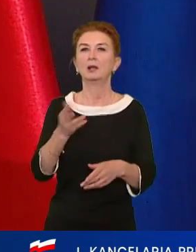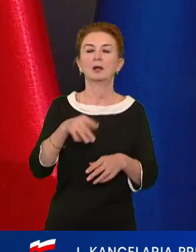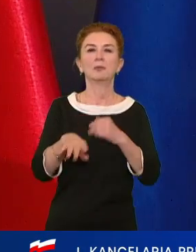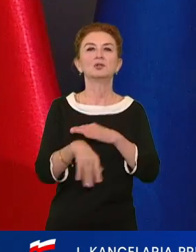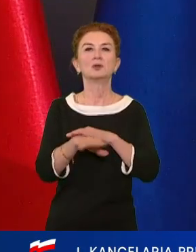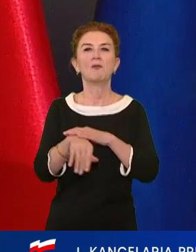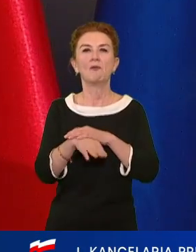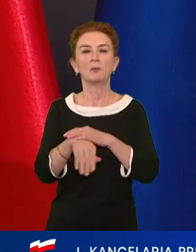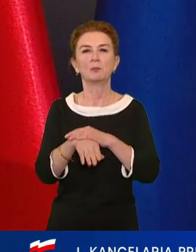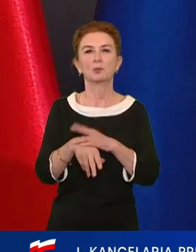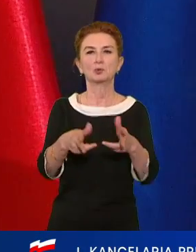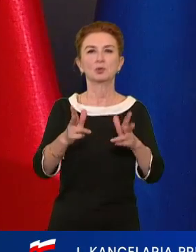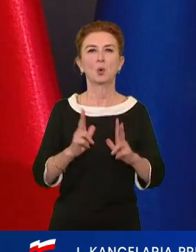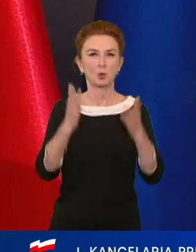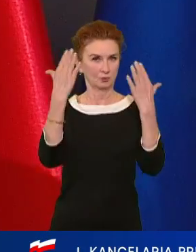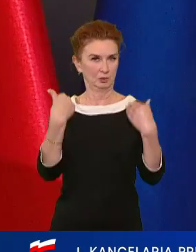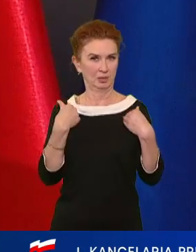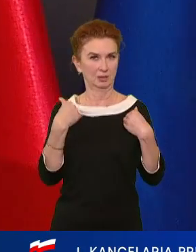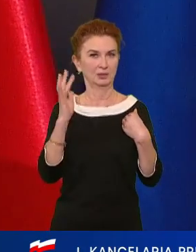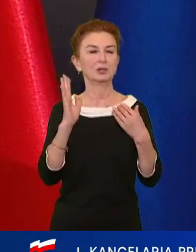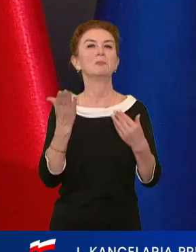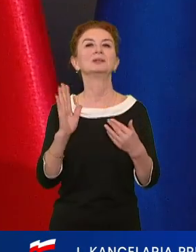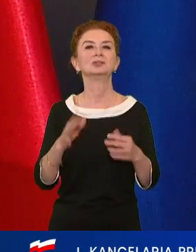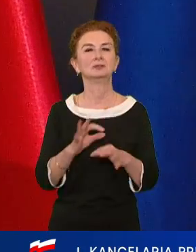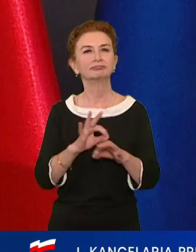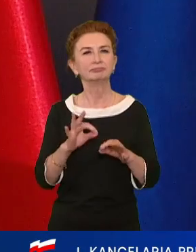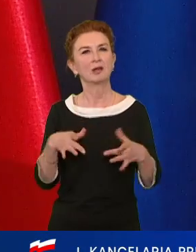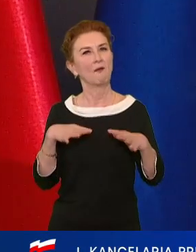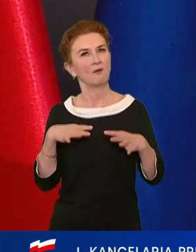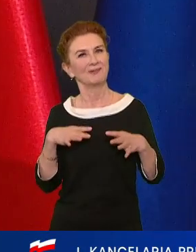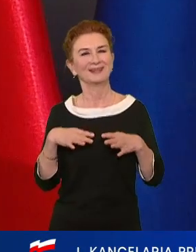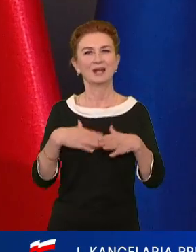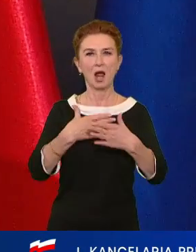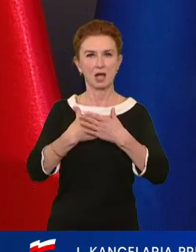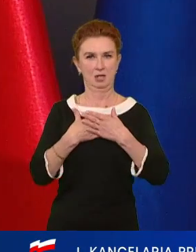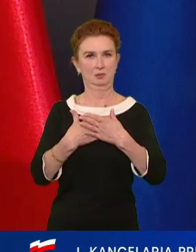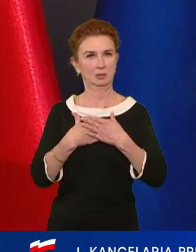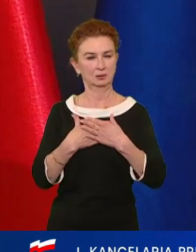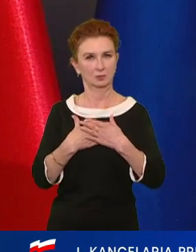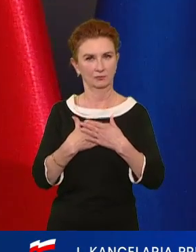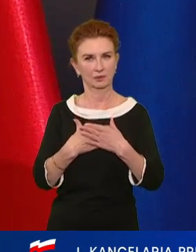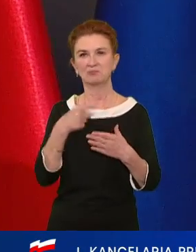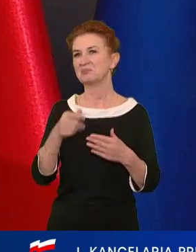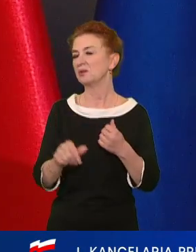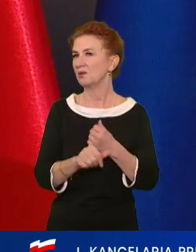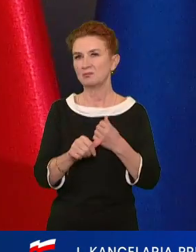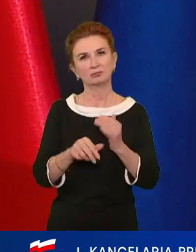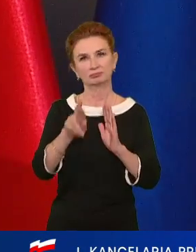szpitalnych ile będziemy mieli restauratorów wolnych od tych warunków na ile